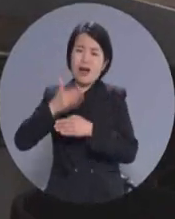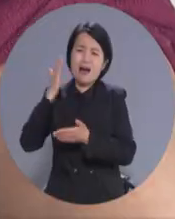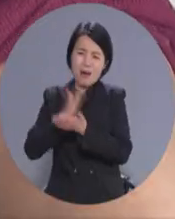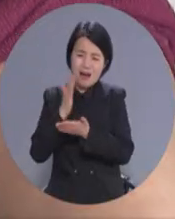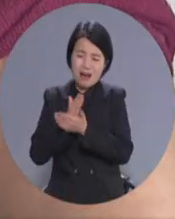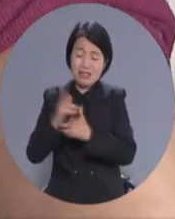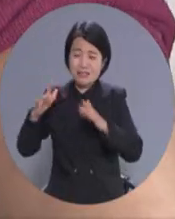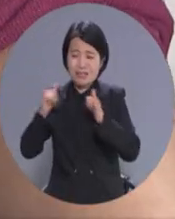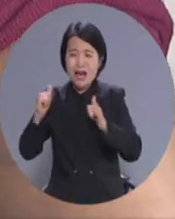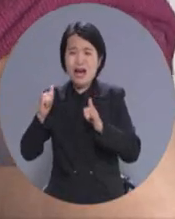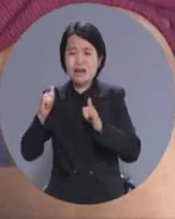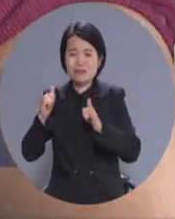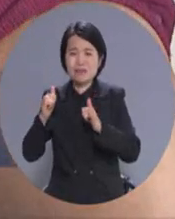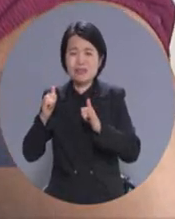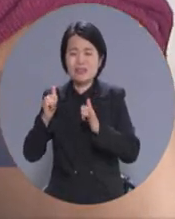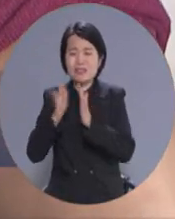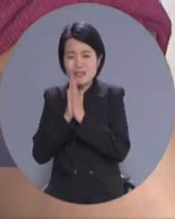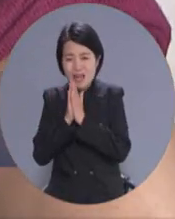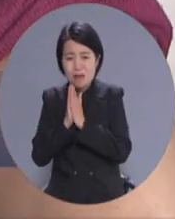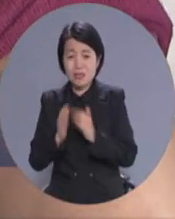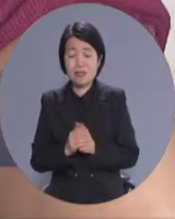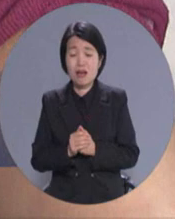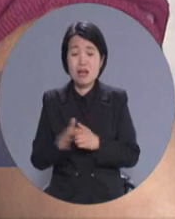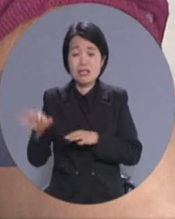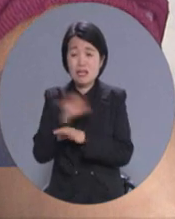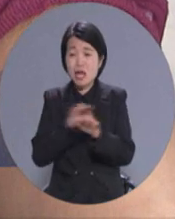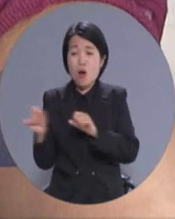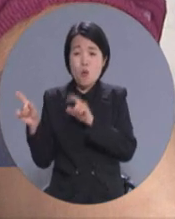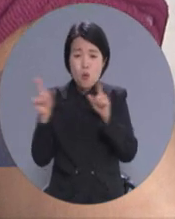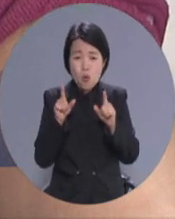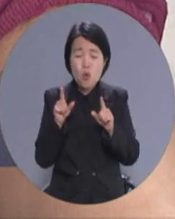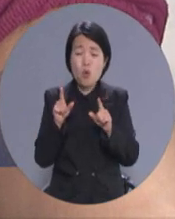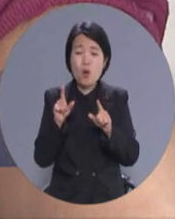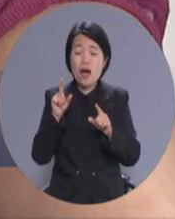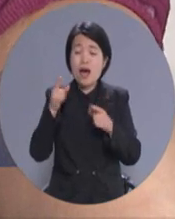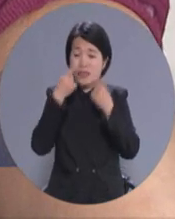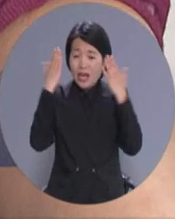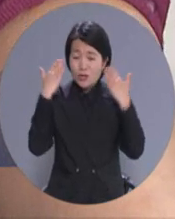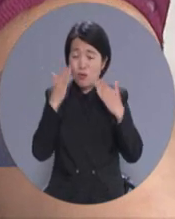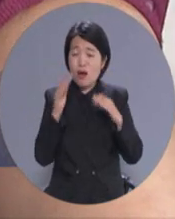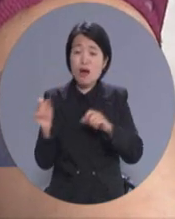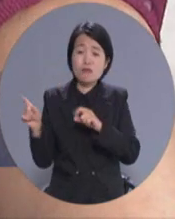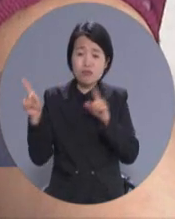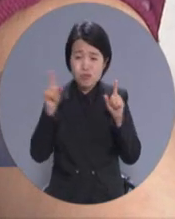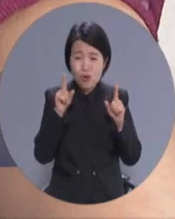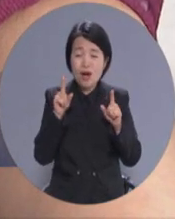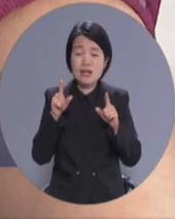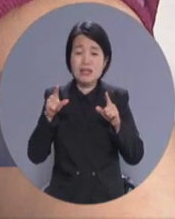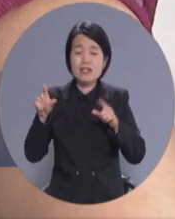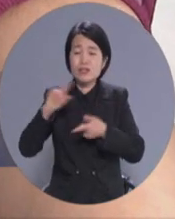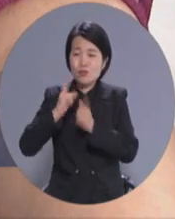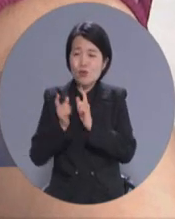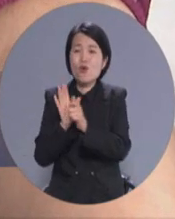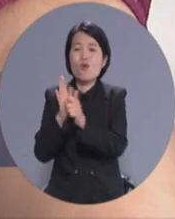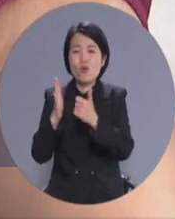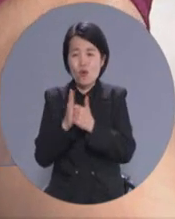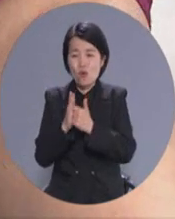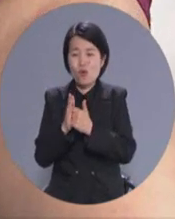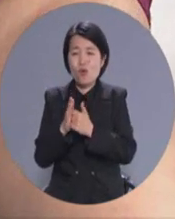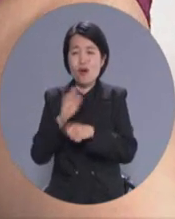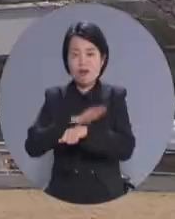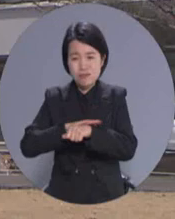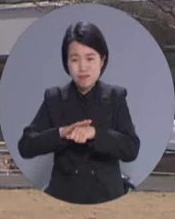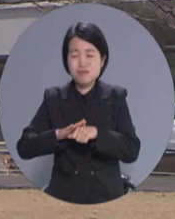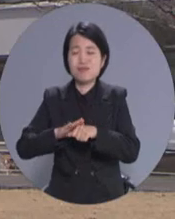네, 상권이 살았으면 좋겠고 보건대가 활성화가 돼가지고 이 지역의 주민들이 서로 살아날 수 있게끔 하면